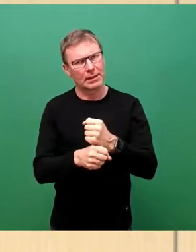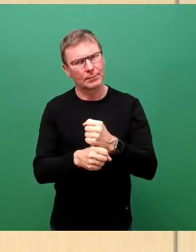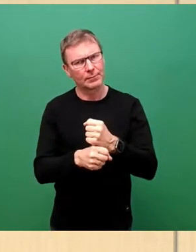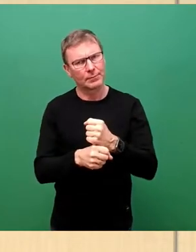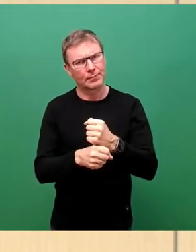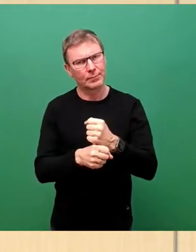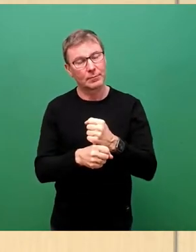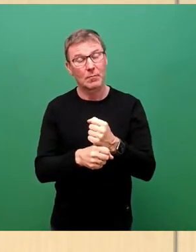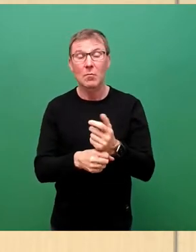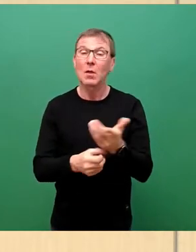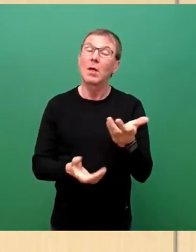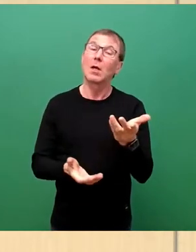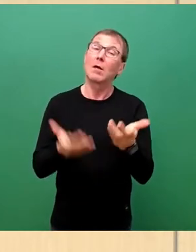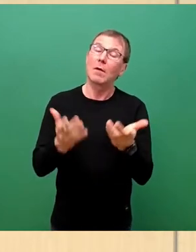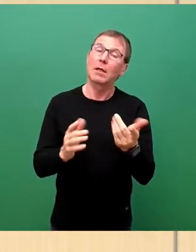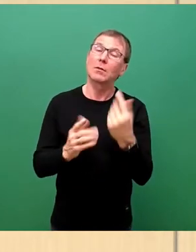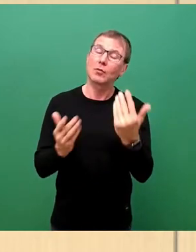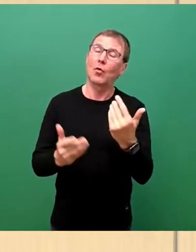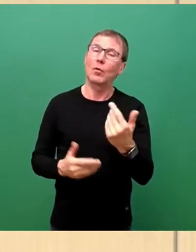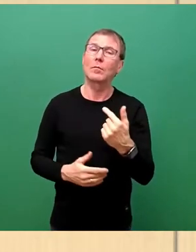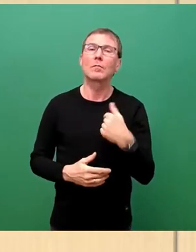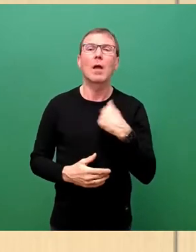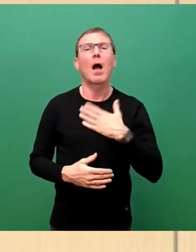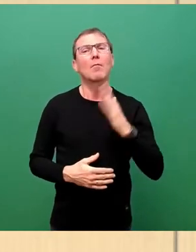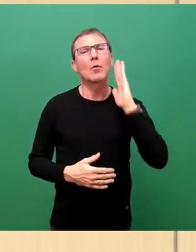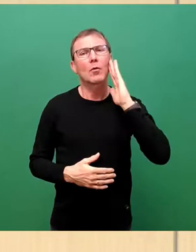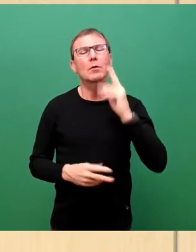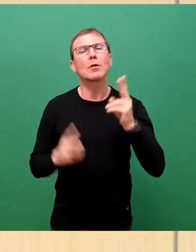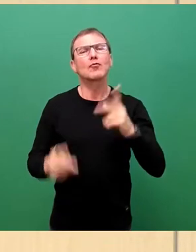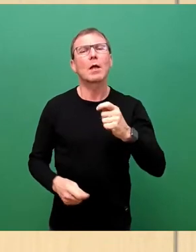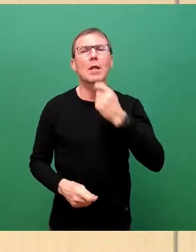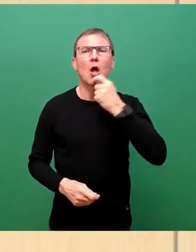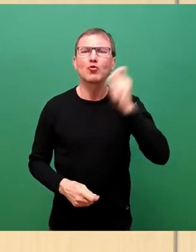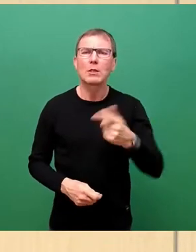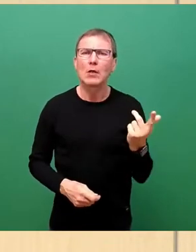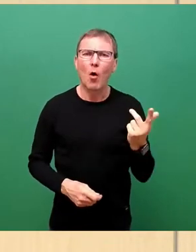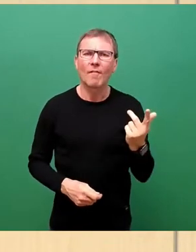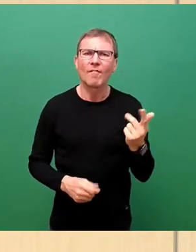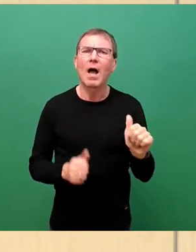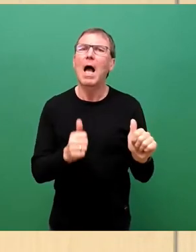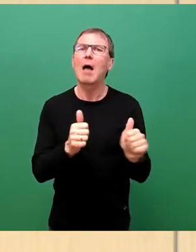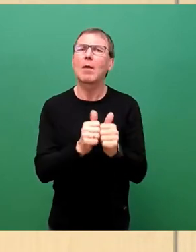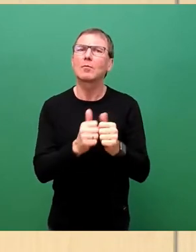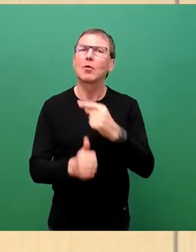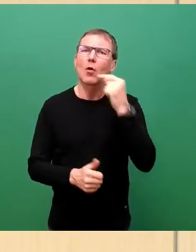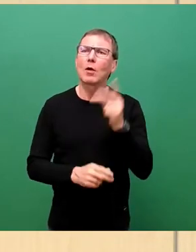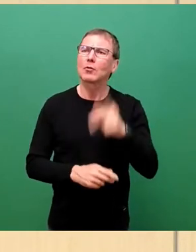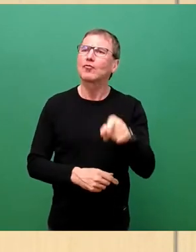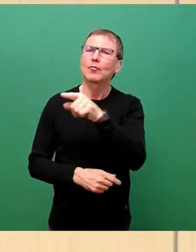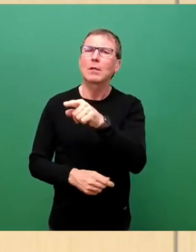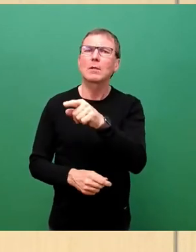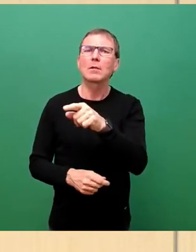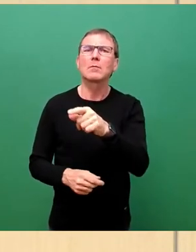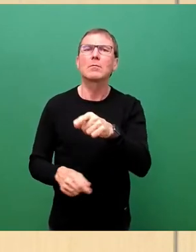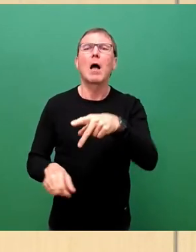Vielleicht so viel. Wir haben gehört, dass beispielsweise die Stadt Düsseldorf ihre Partnerschaft mit russischen Städten suspendiert oder beendet hat. Ich stimme